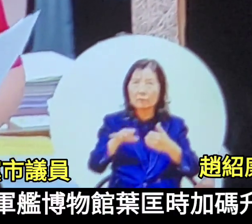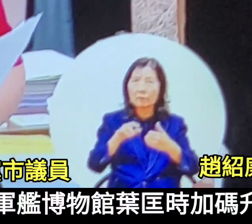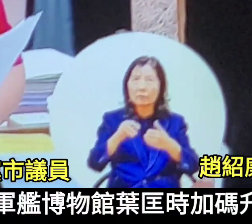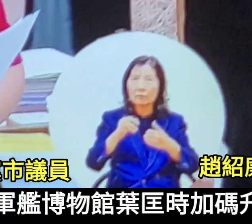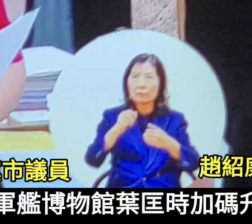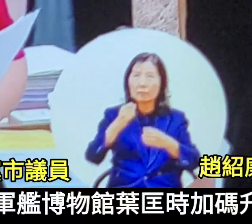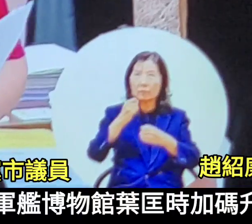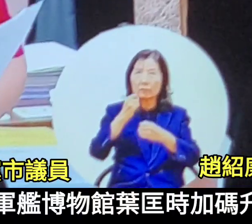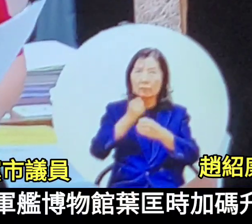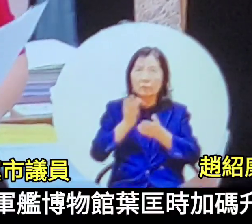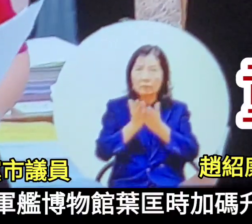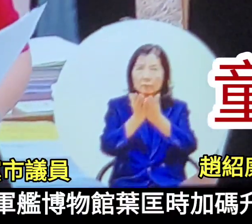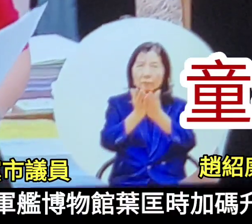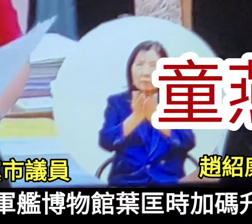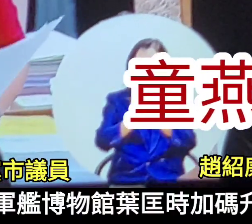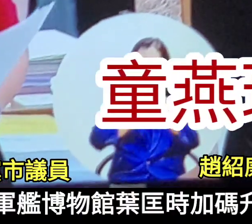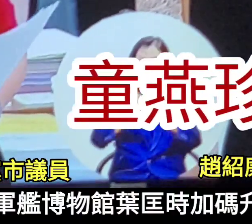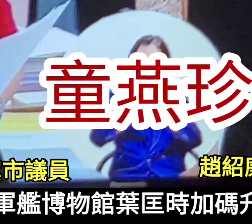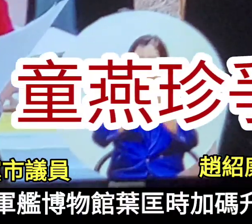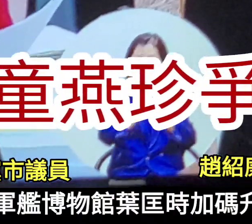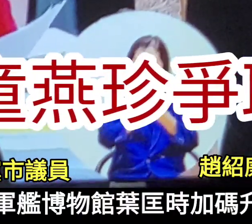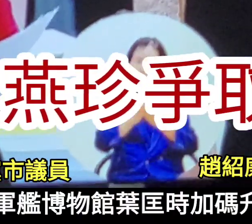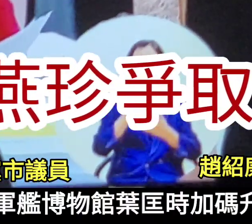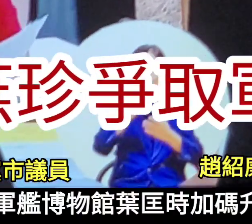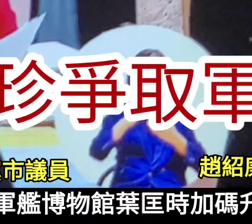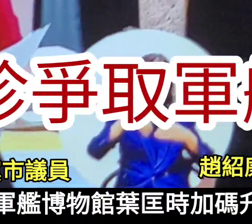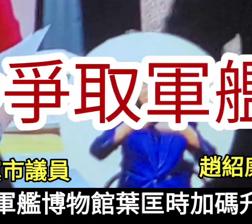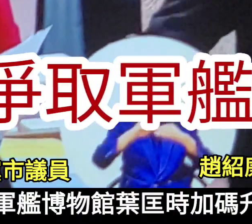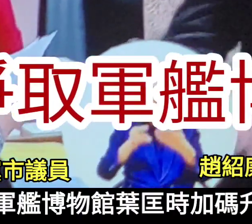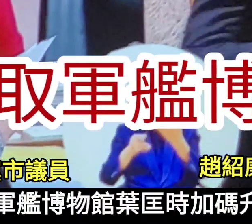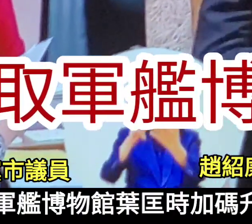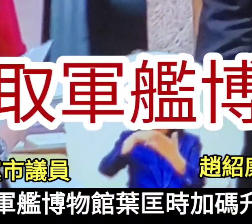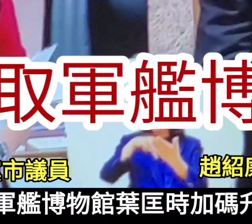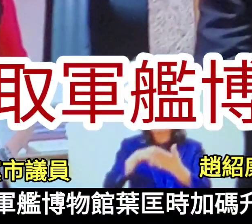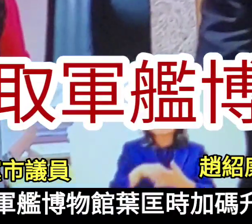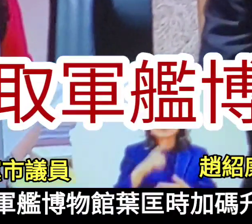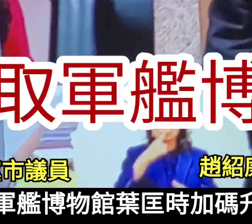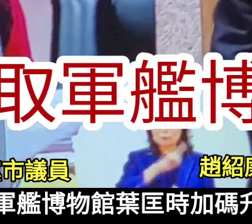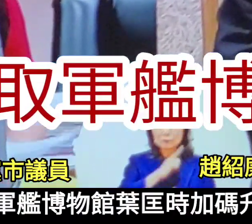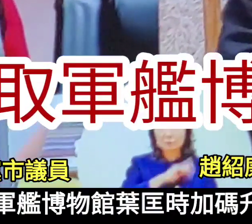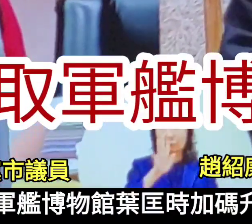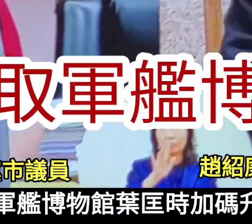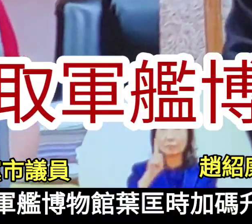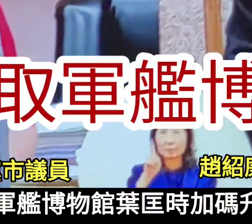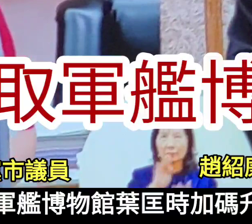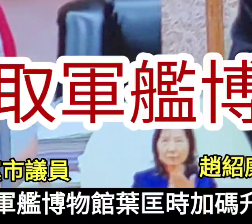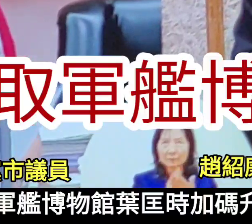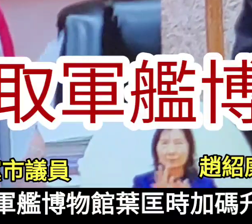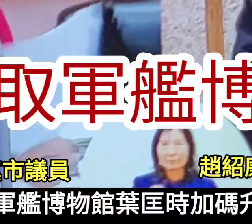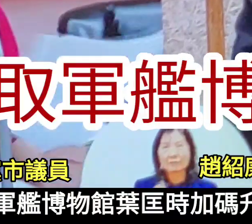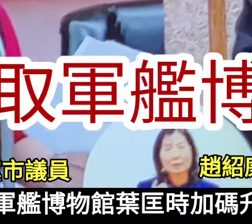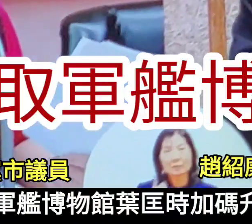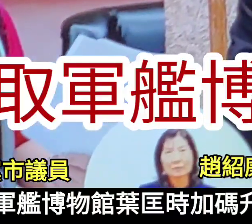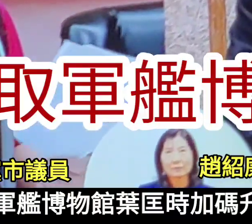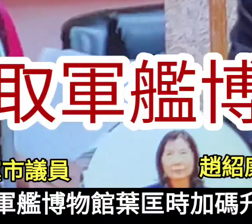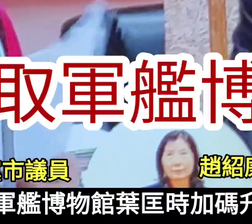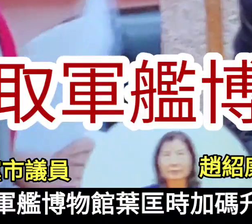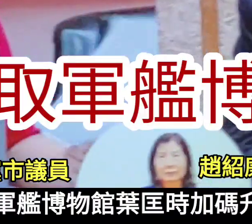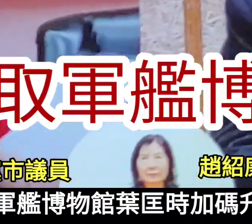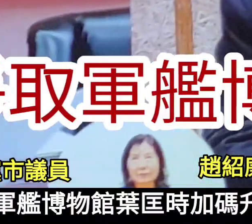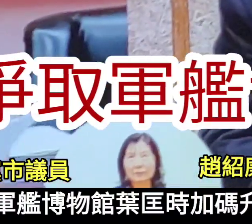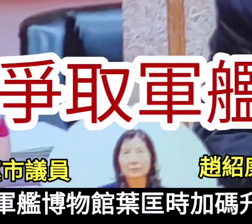舰博物馆的规划书，我可以送给你看，送给你做参考，好不好？送给你 一本 啊，那很好啊， 我 那就麻